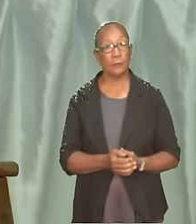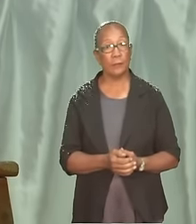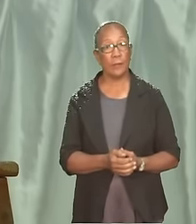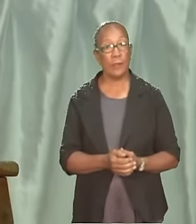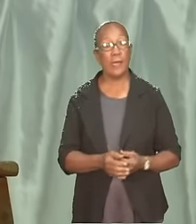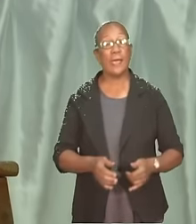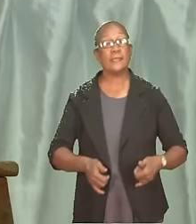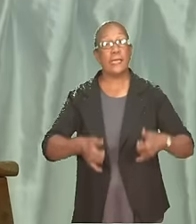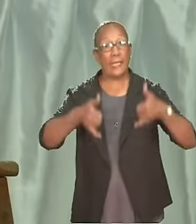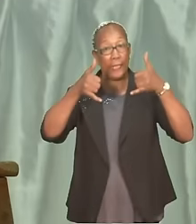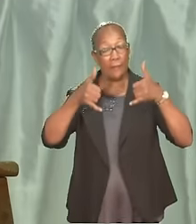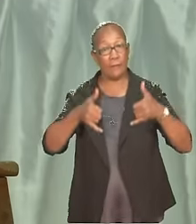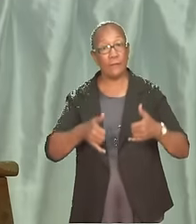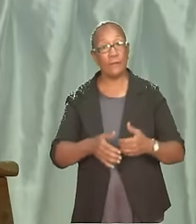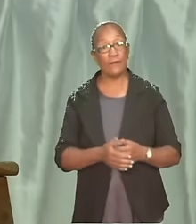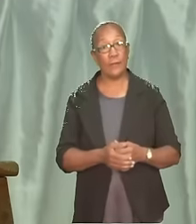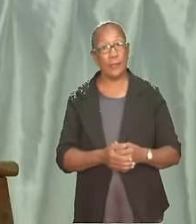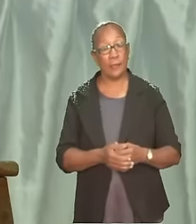er veel